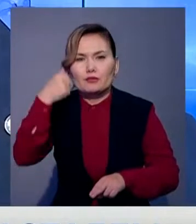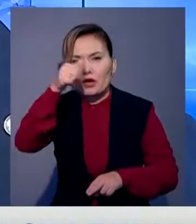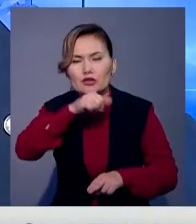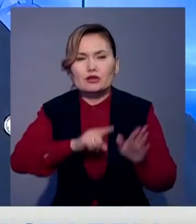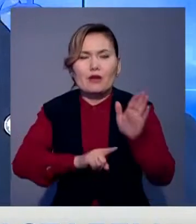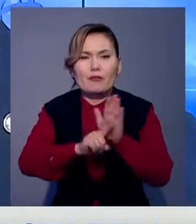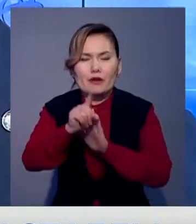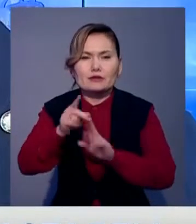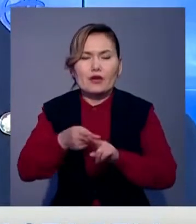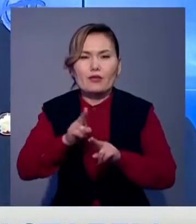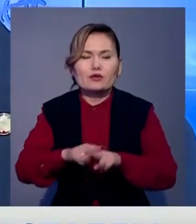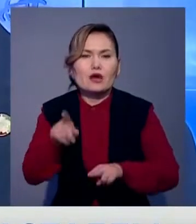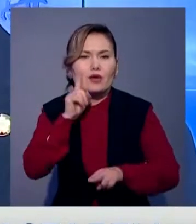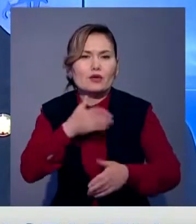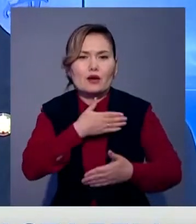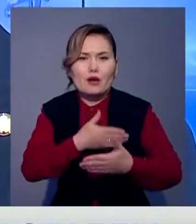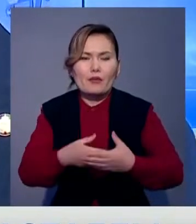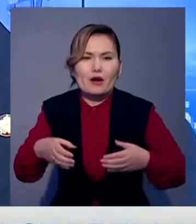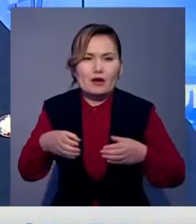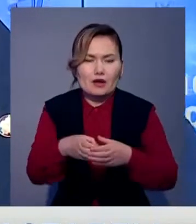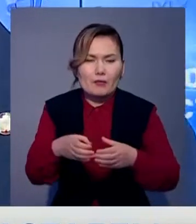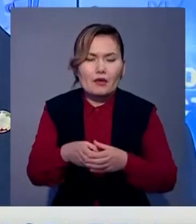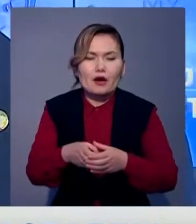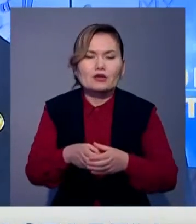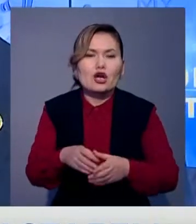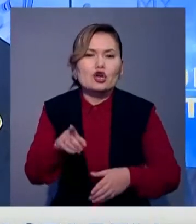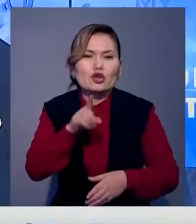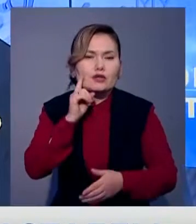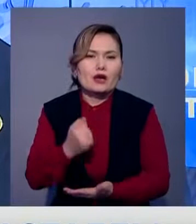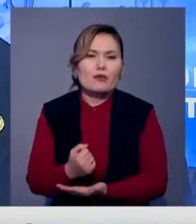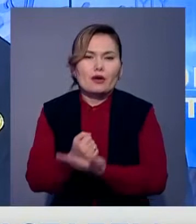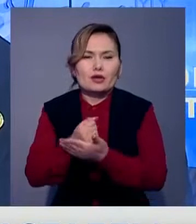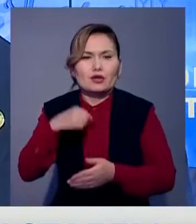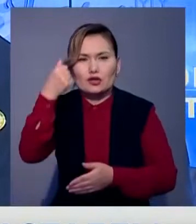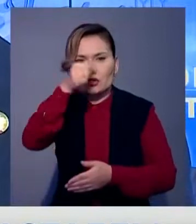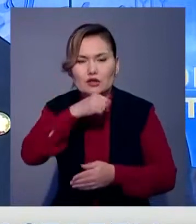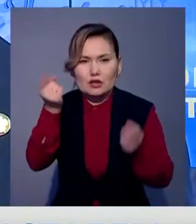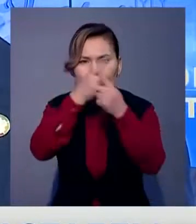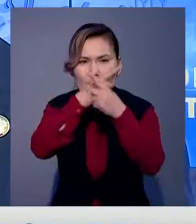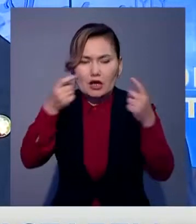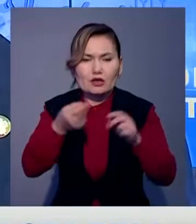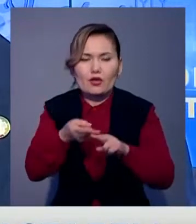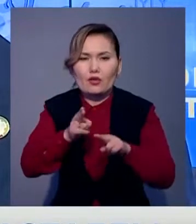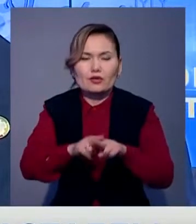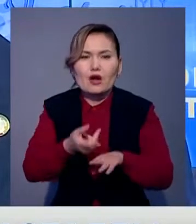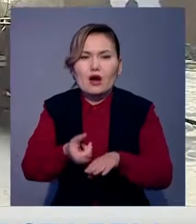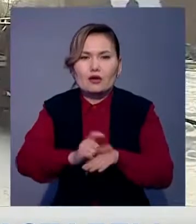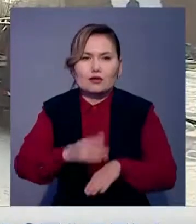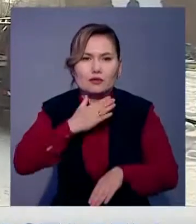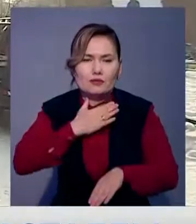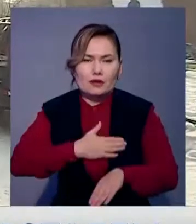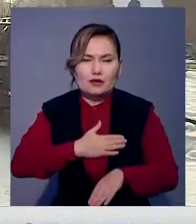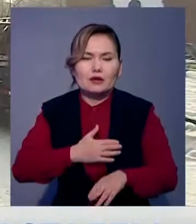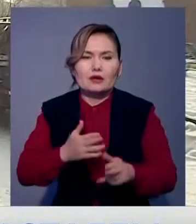жалпы айтқан кезде бізге аса бір сеніммен кішкене жалпы айтқан кезде серьезно қарайтын болды ғой.